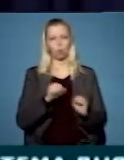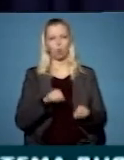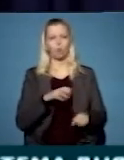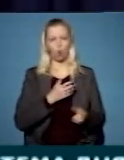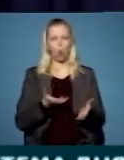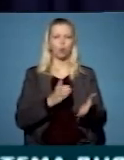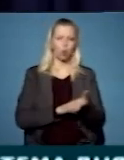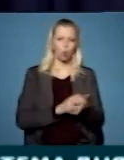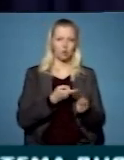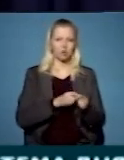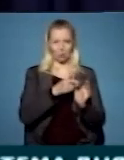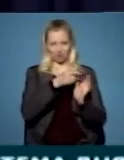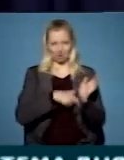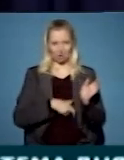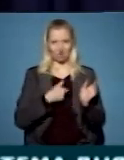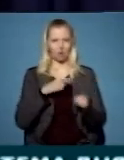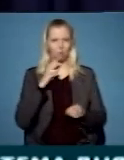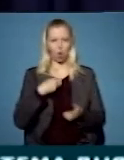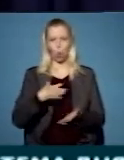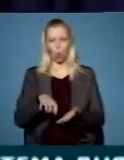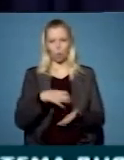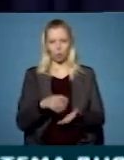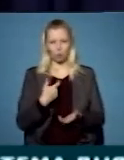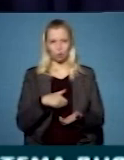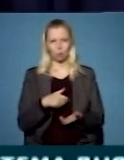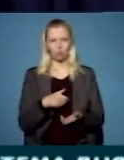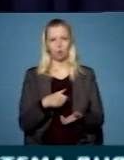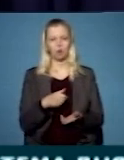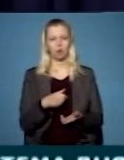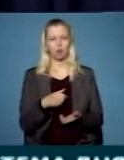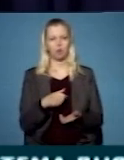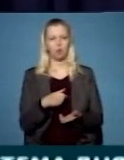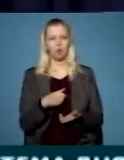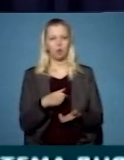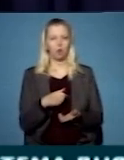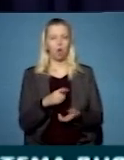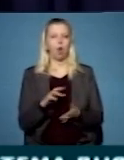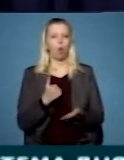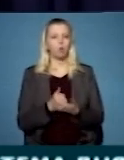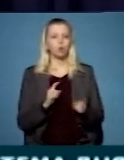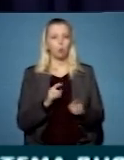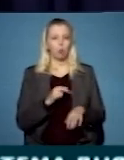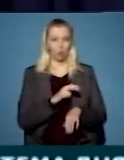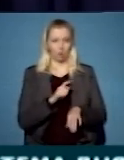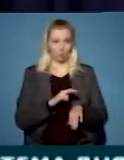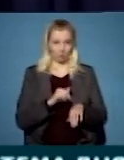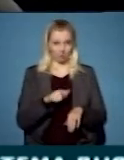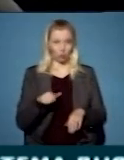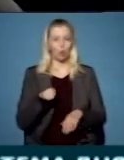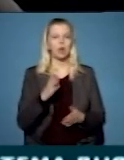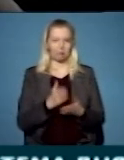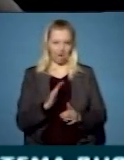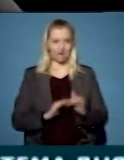було ознайомитись з даним текстом. Я маю копію навіть з собою, не вважаю доцільно зараз її показувати. Тобто, головне, що у патрульних він буде. Є